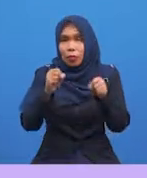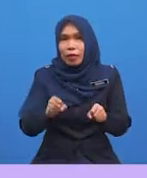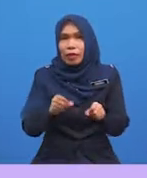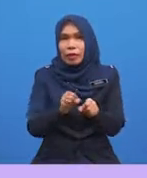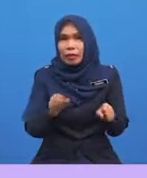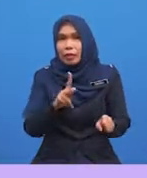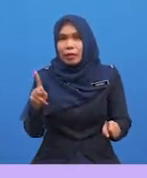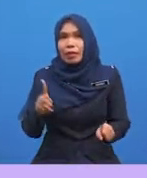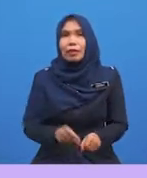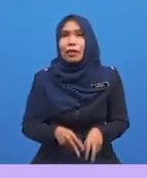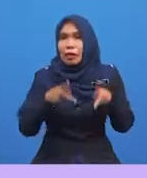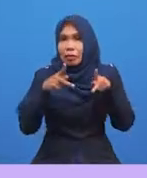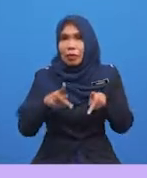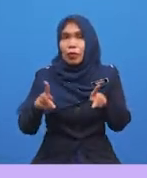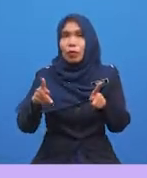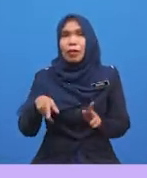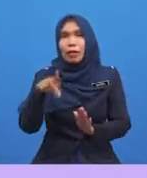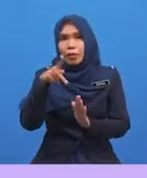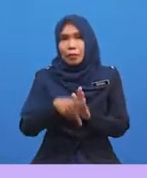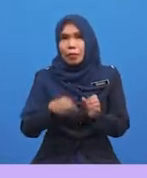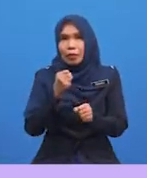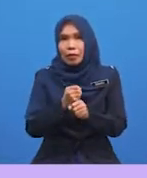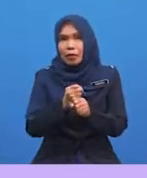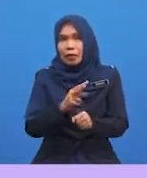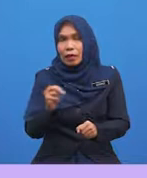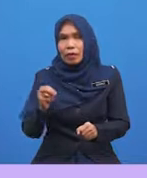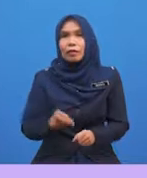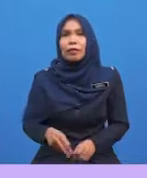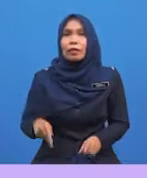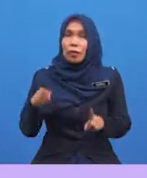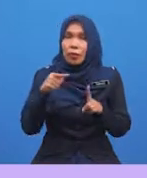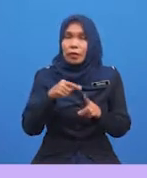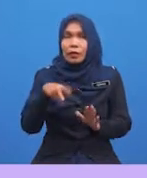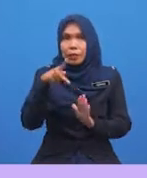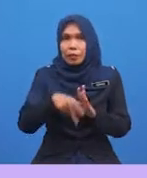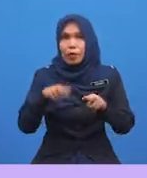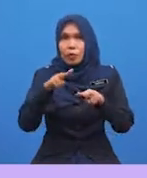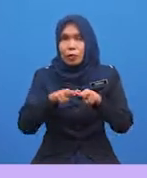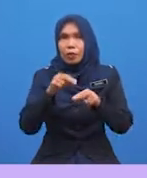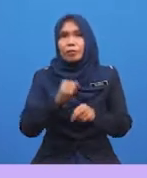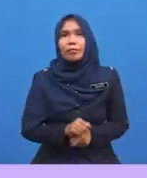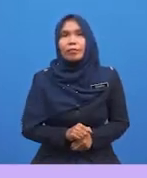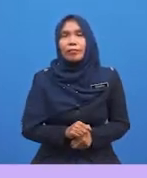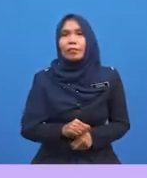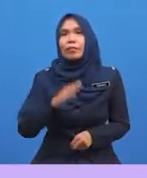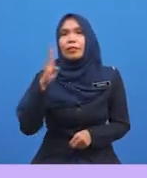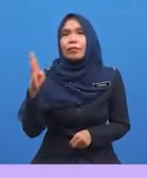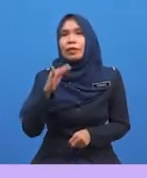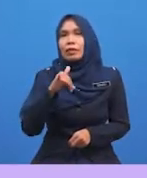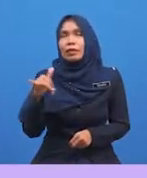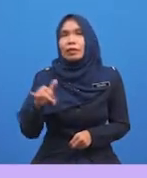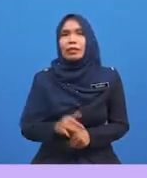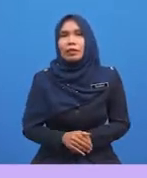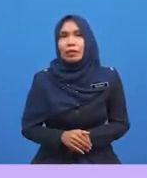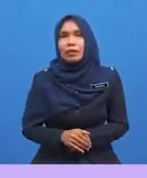pekerjaan yang menggalakkan penghijrahan penduduk. Kawasan perindustrian biasanya dimonopoli oleh